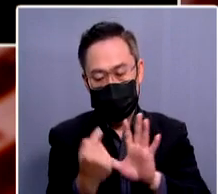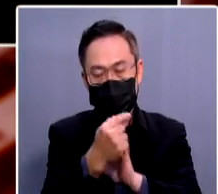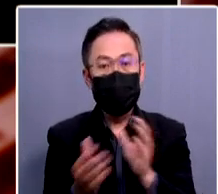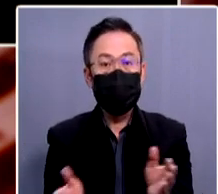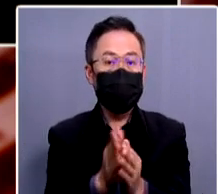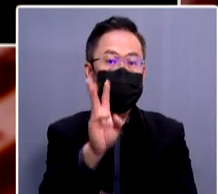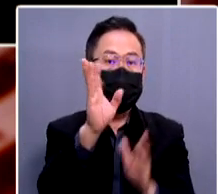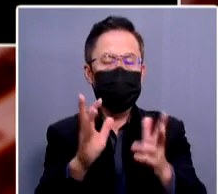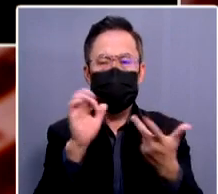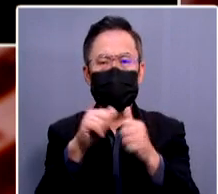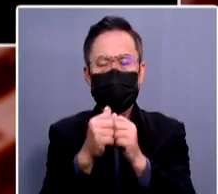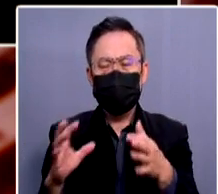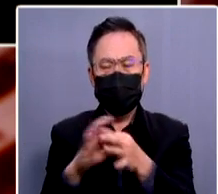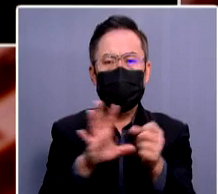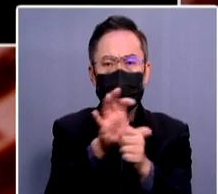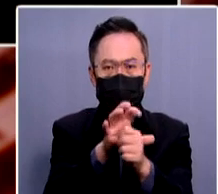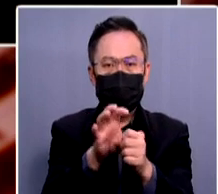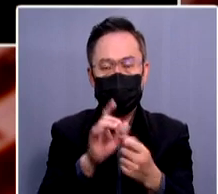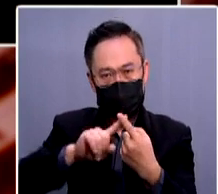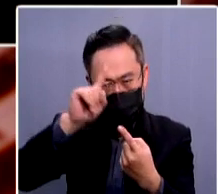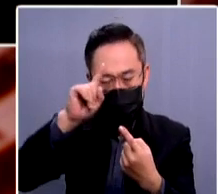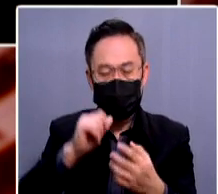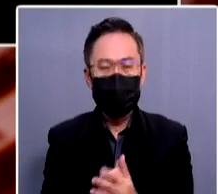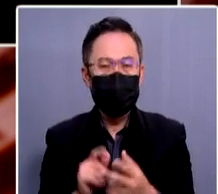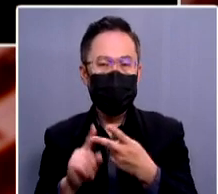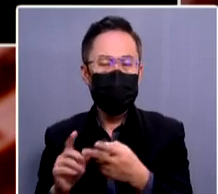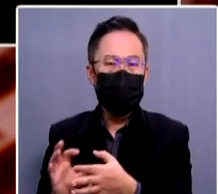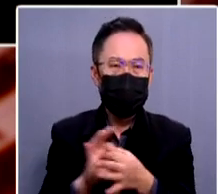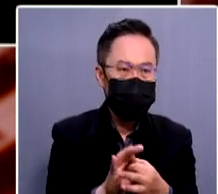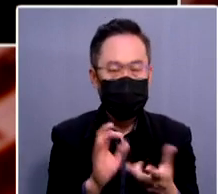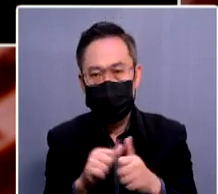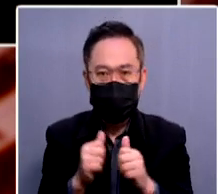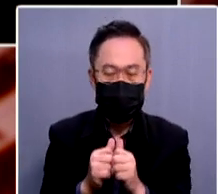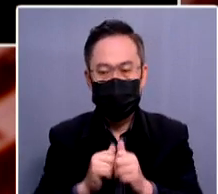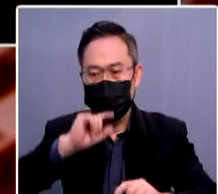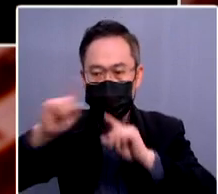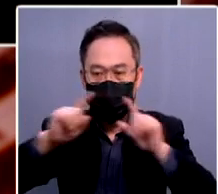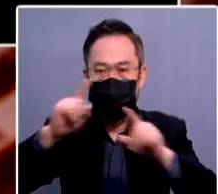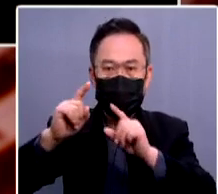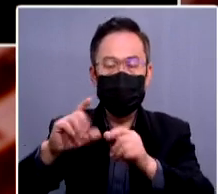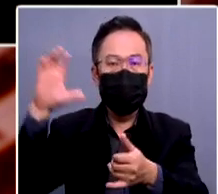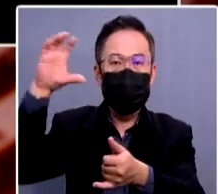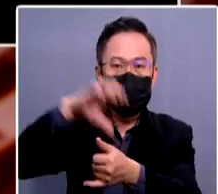การบริหารจัดการโควิดแหละนะคะแล้วก็มันก็มีสืบเนื่องมาจากเนี่ยผลของการที่ดาราออกมาขอเอาด้วยนะคะ